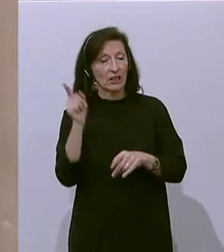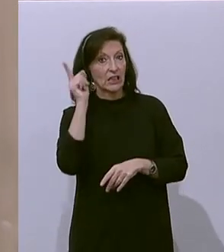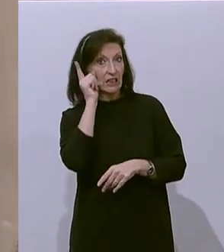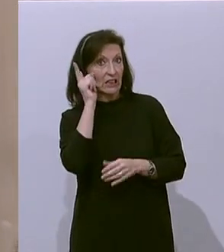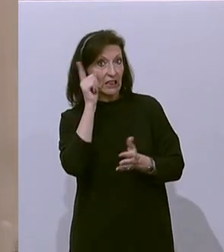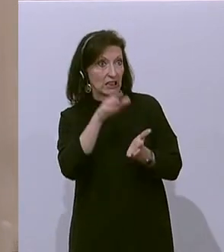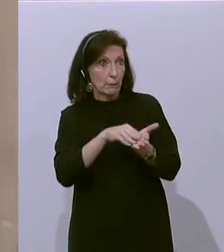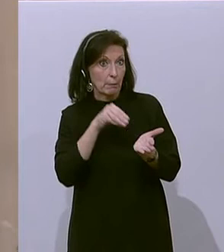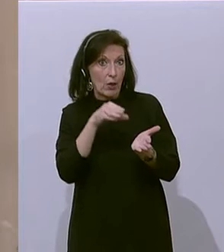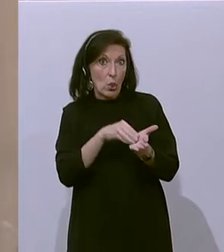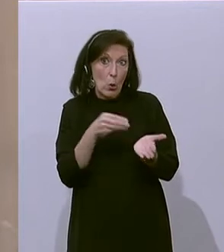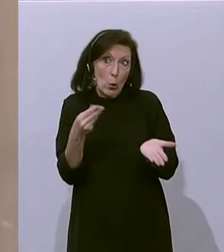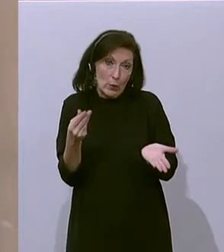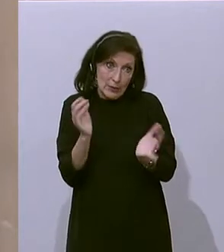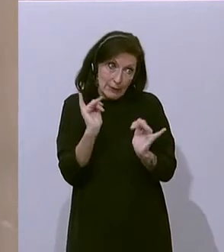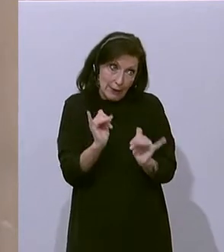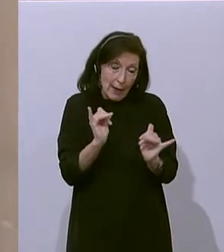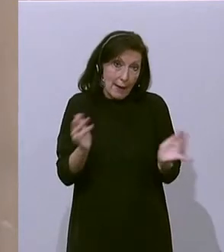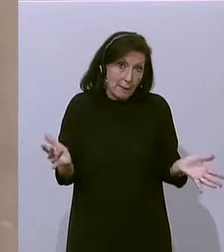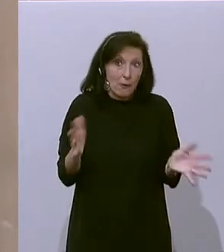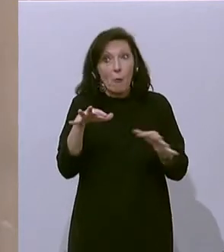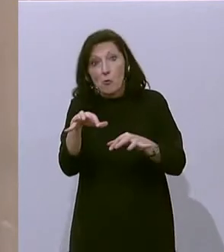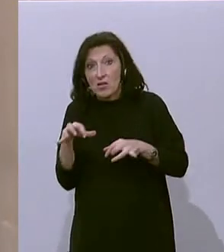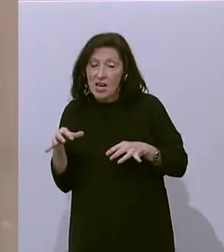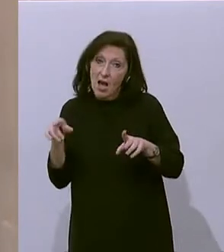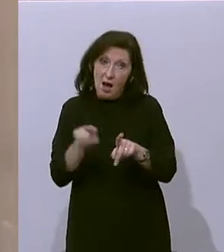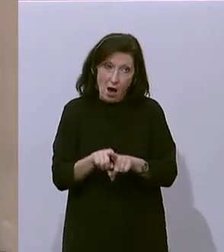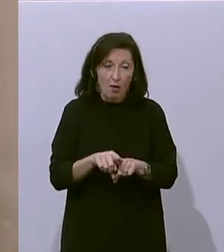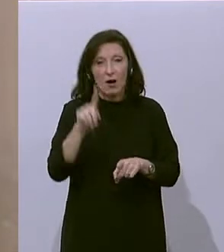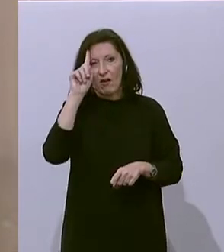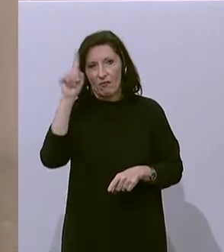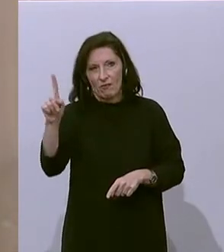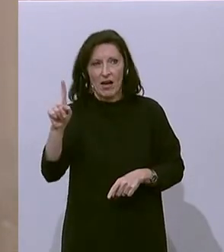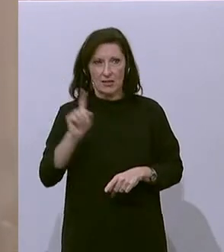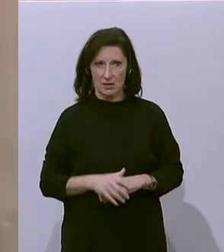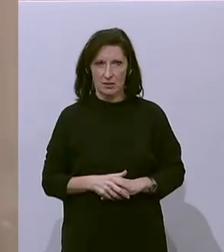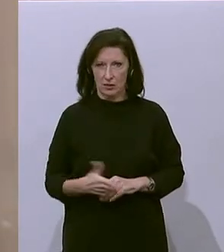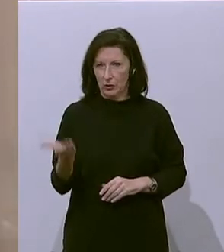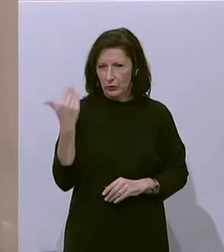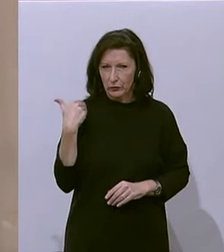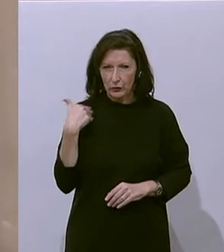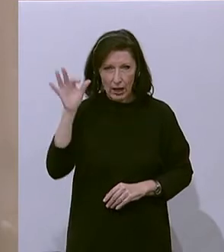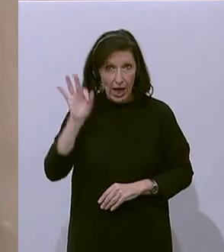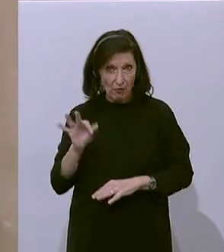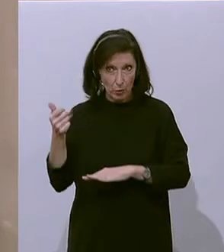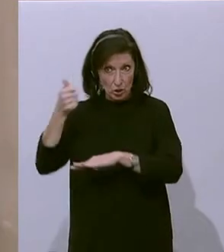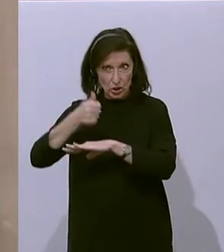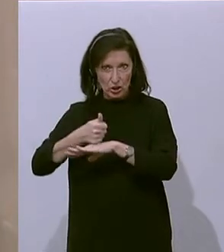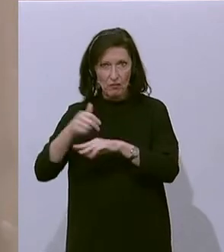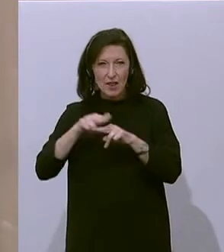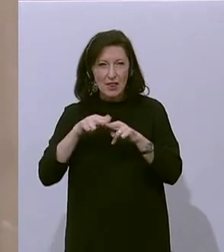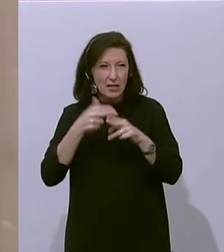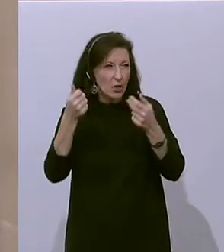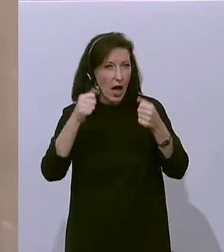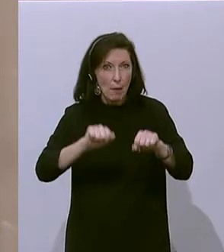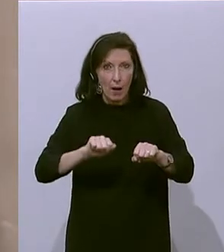Handys nicht widerstehen. Und wir alle kennen die SMS-Irrläufer des ehemaligen FPÖ-Chefs zur Nationalbank. Sie